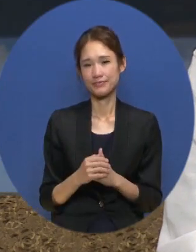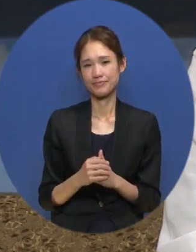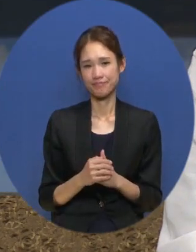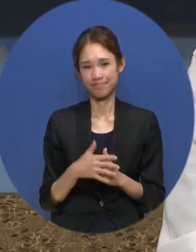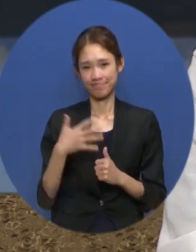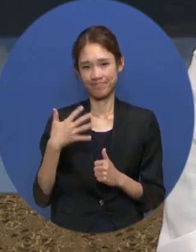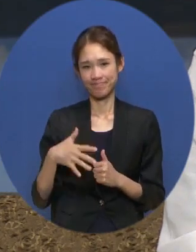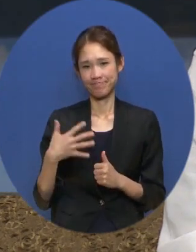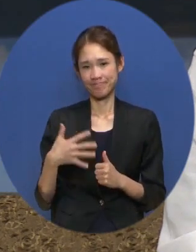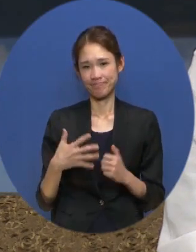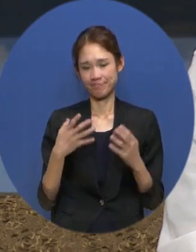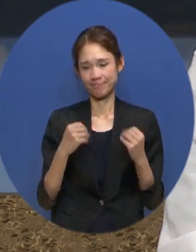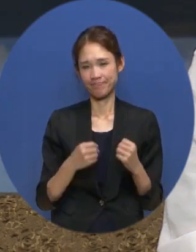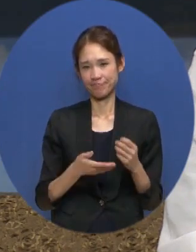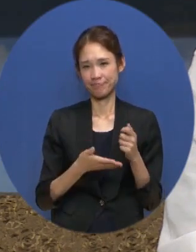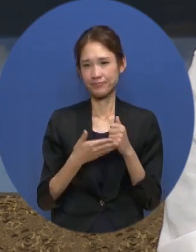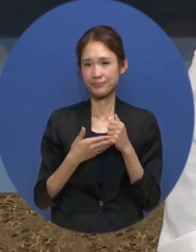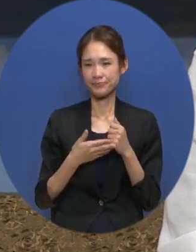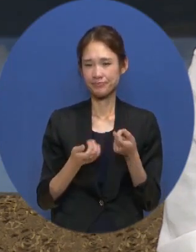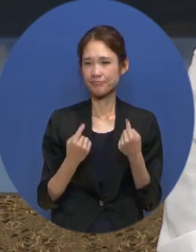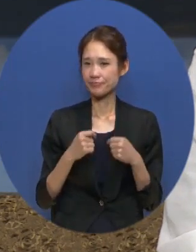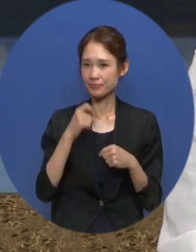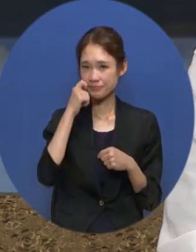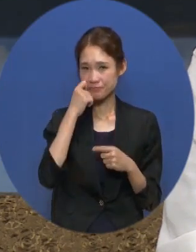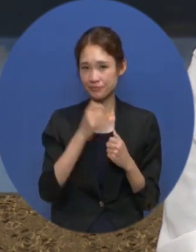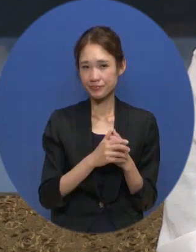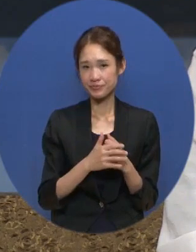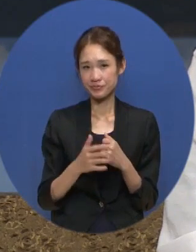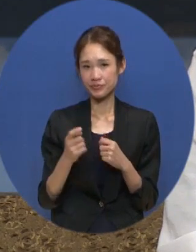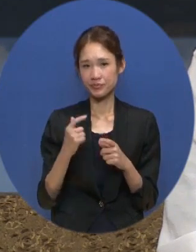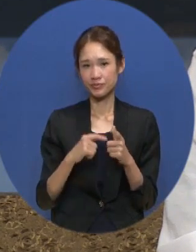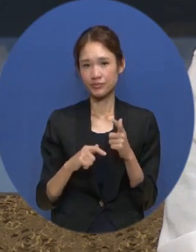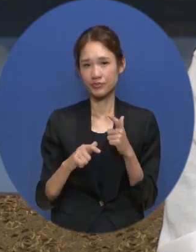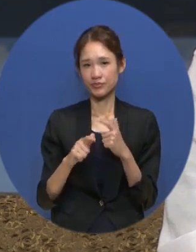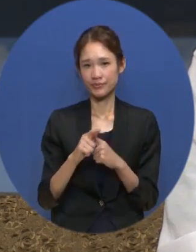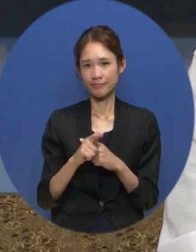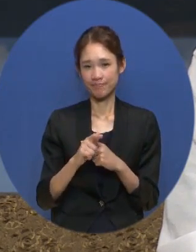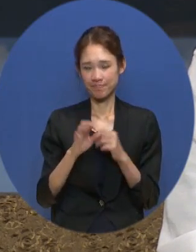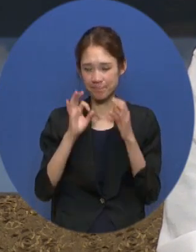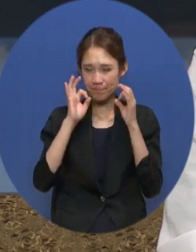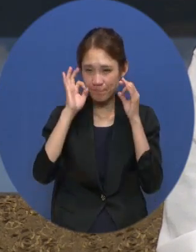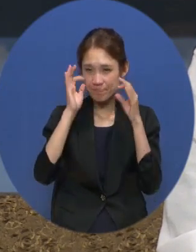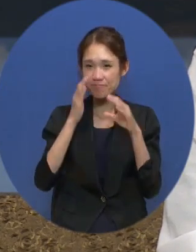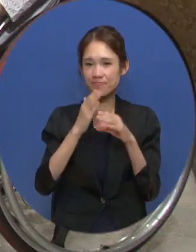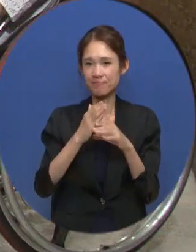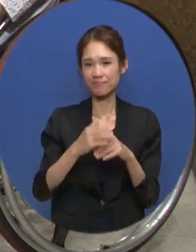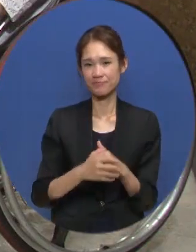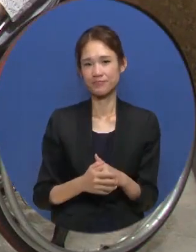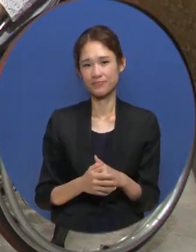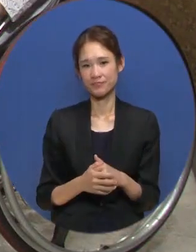아직 많은 클라이언트를 영입을 못했어요. 그래서 아. 조금 더 분발하려고 하고 있습니다. 예. 그리고 이제